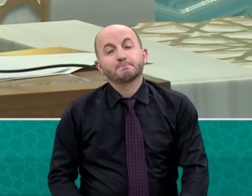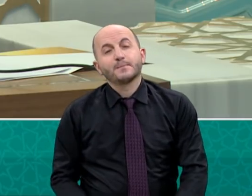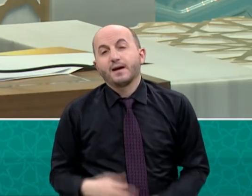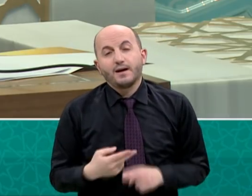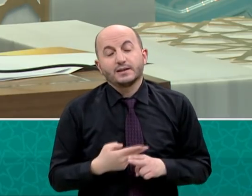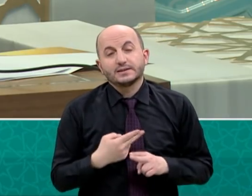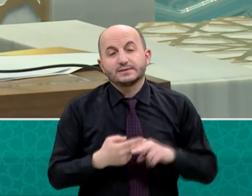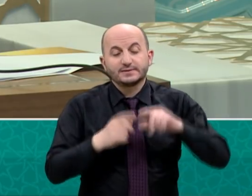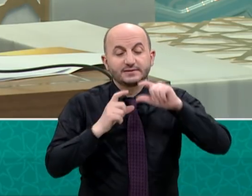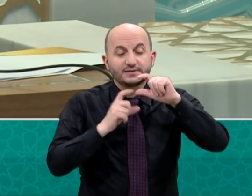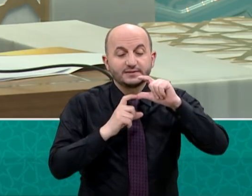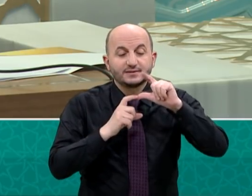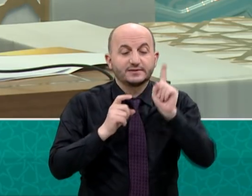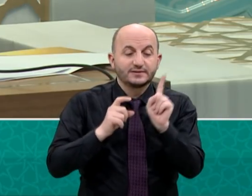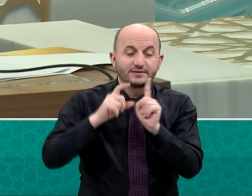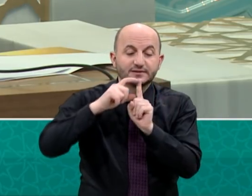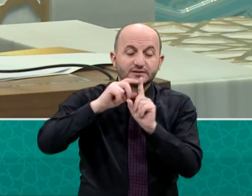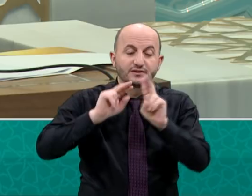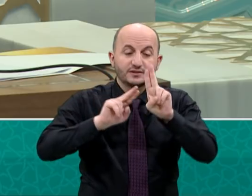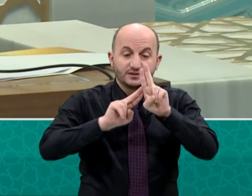Mesela sıdık kelimesi,